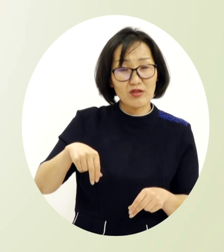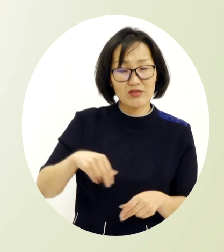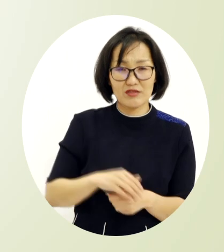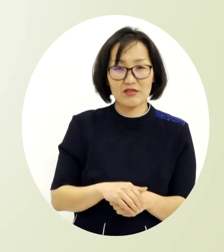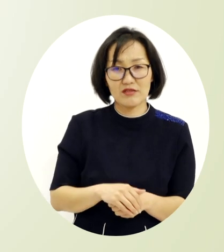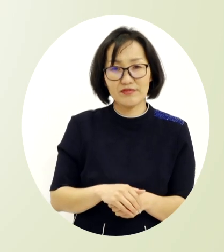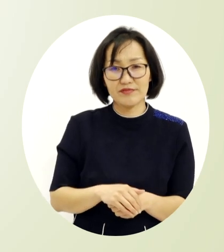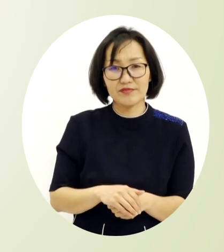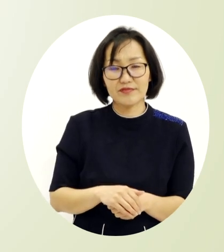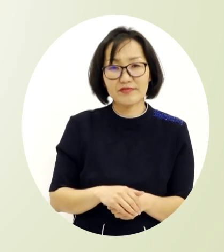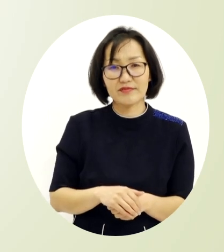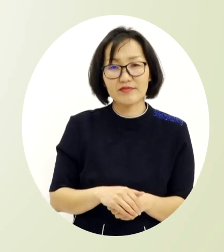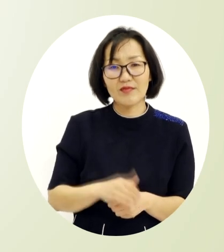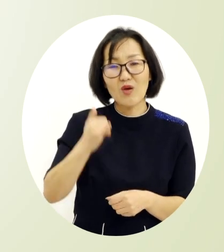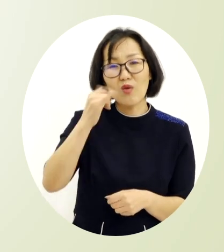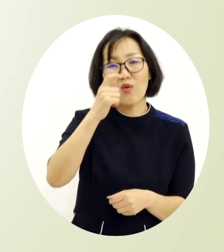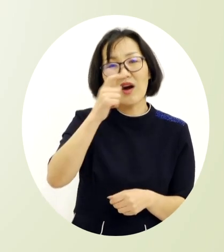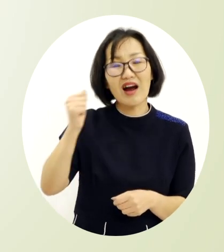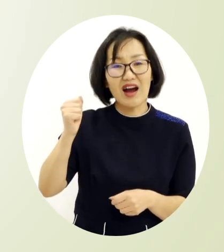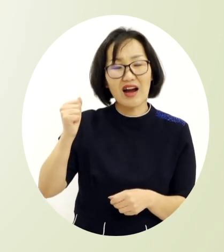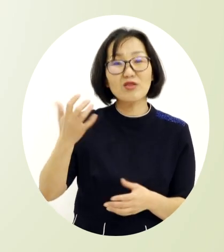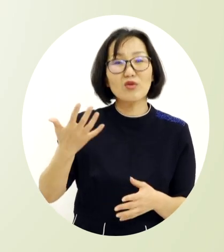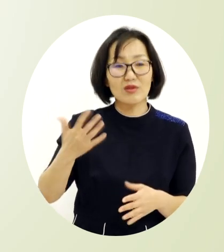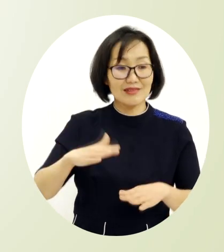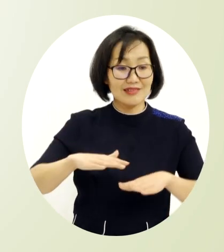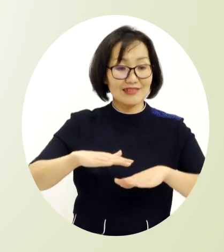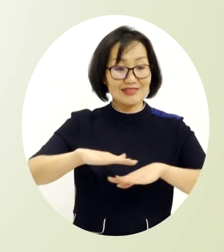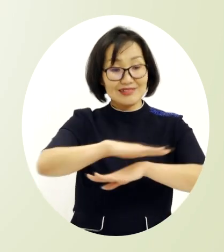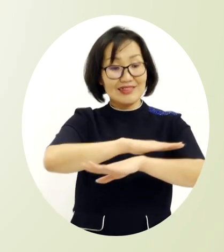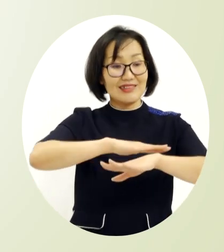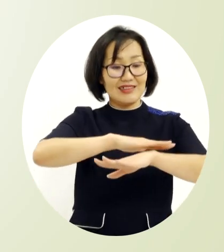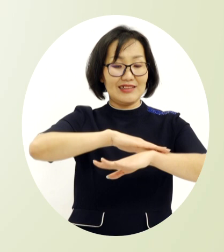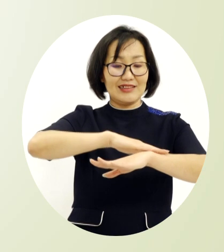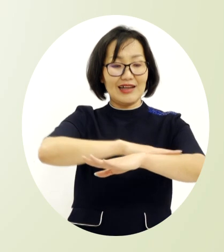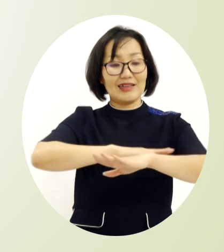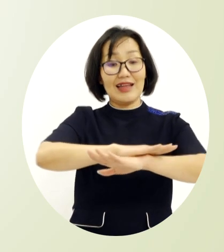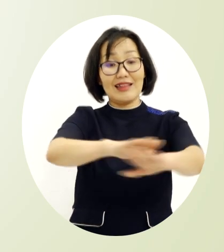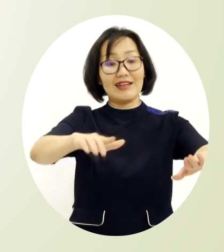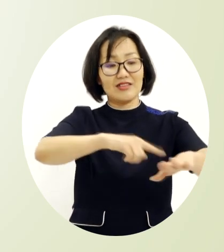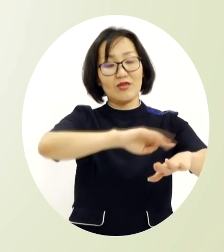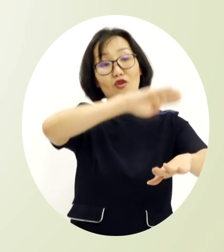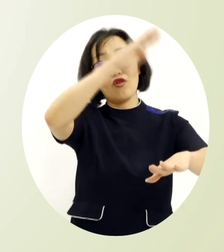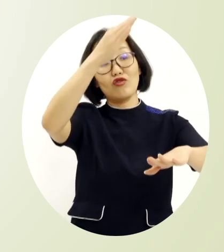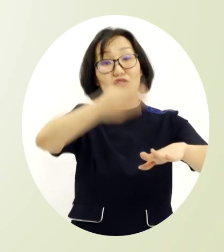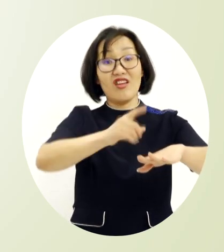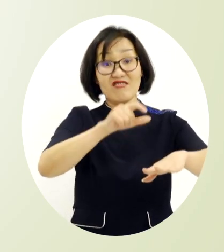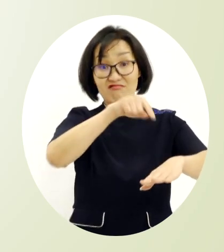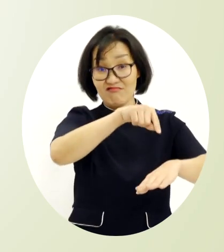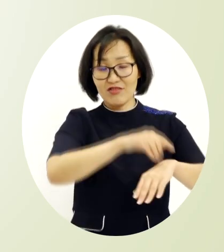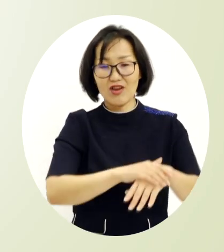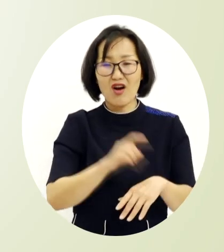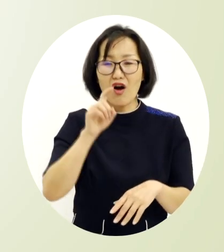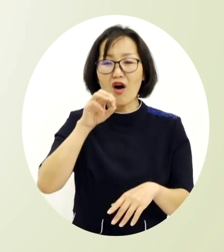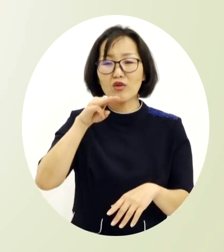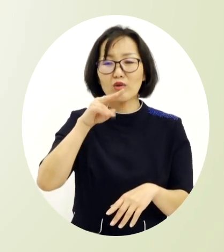Ухаа талархуу газар буй өндөрлөг хэсгийг хилдэг бол хотлуулчаараа гэдэг маань малыг хот хүрээнд